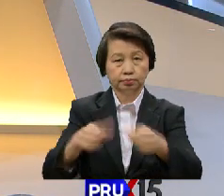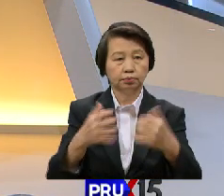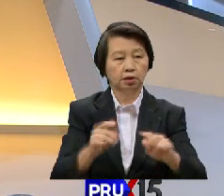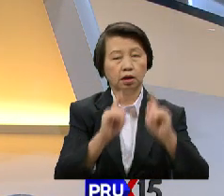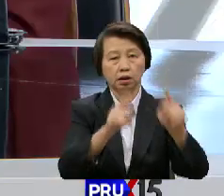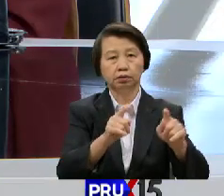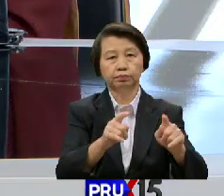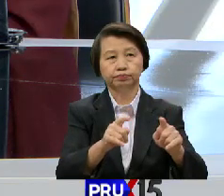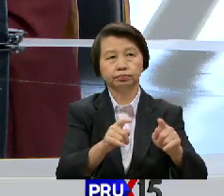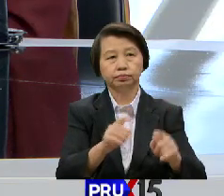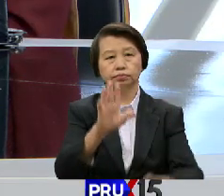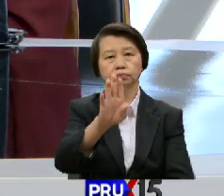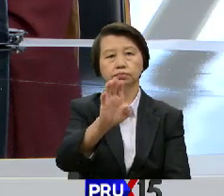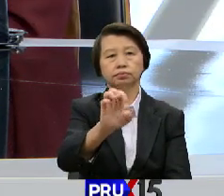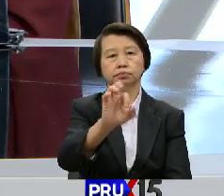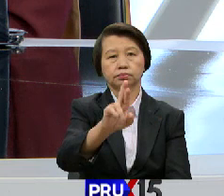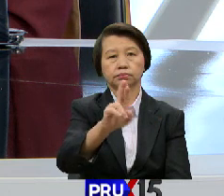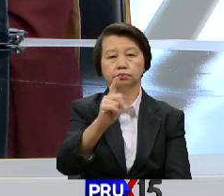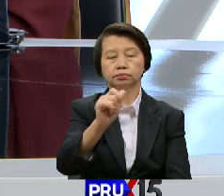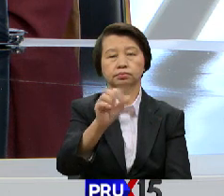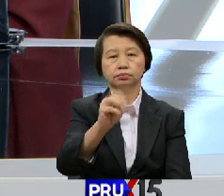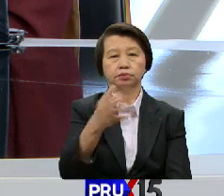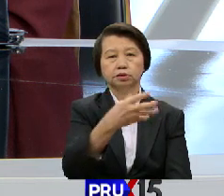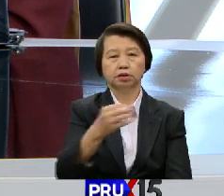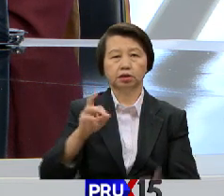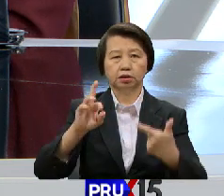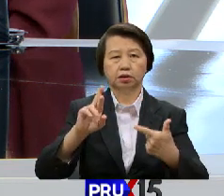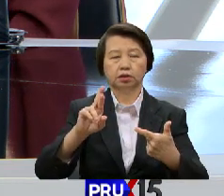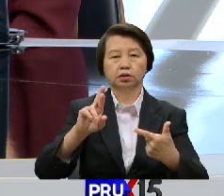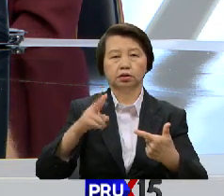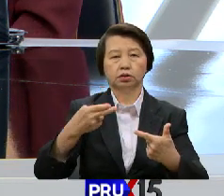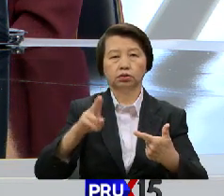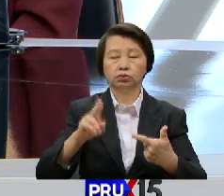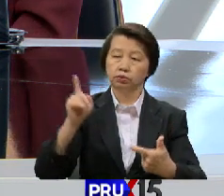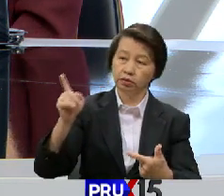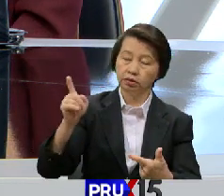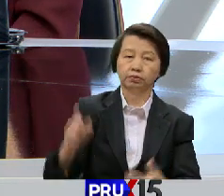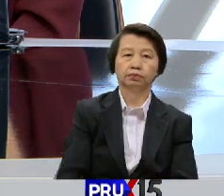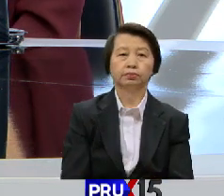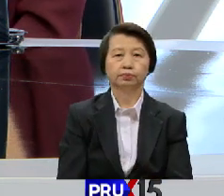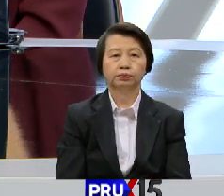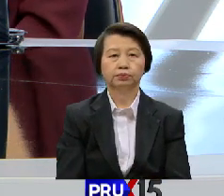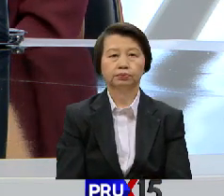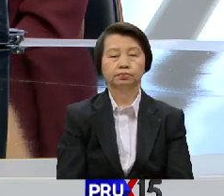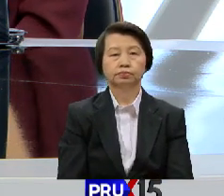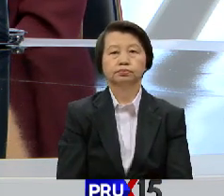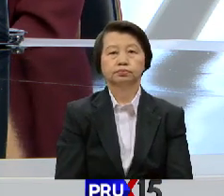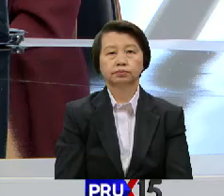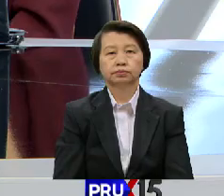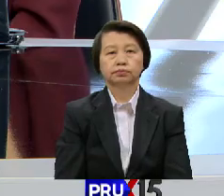isyaratnya kita jadi kita terus saja bersama untuk di lokasi 2018